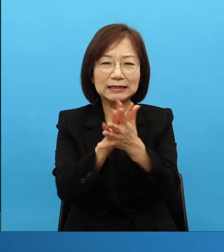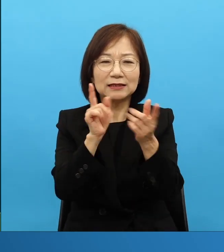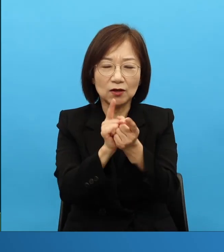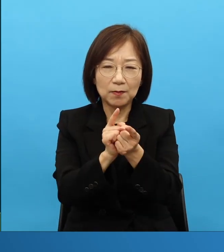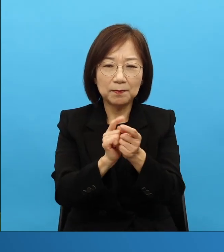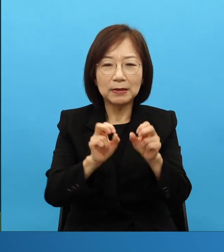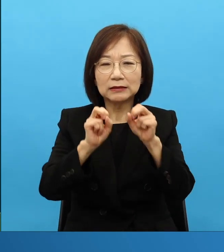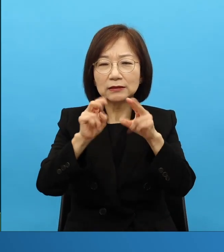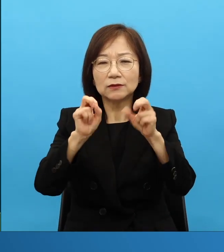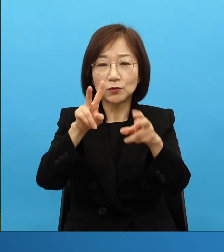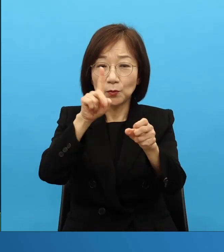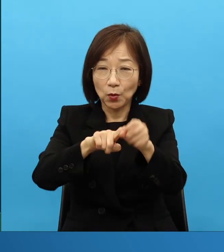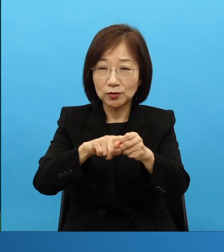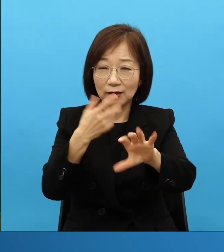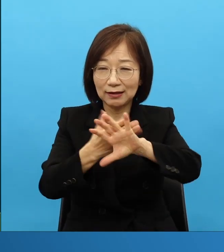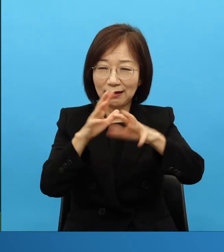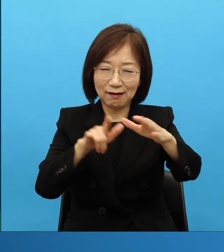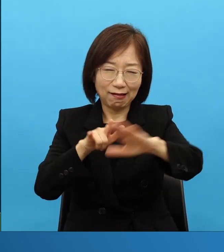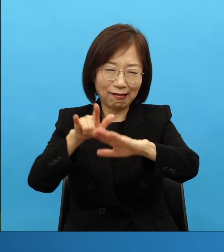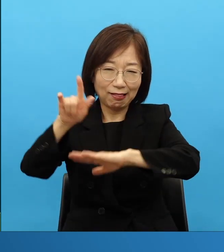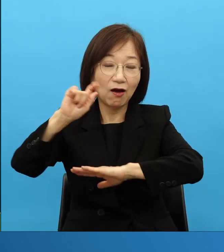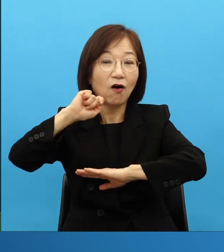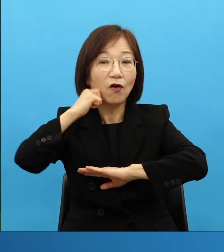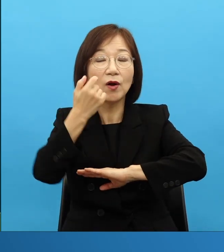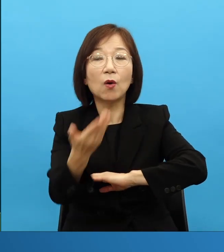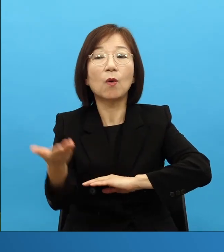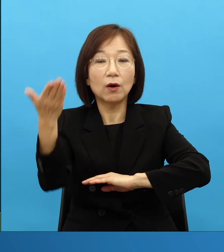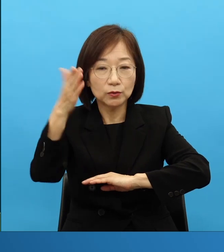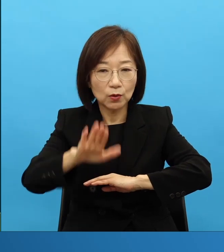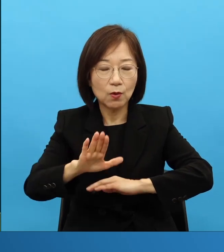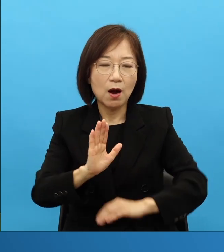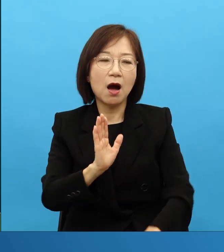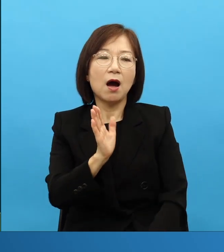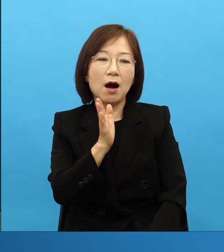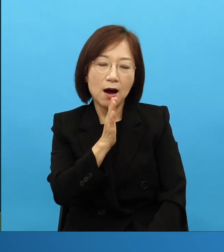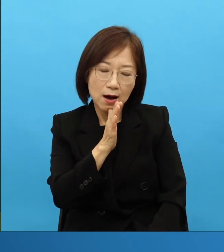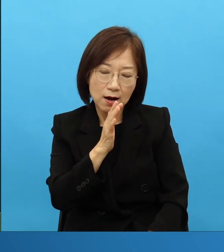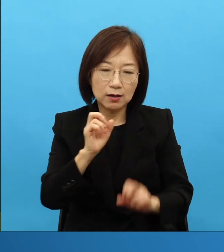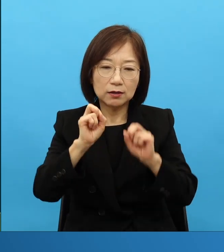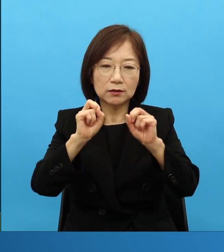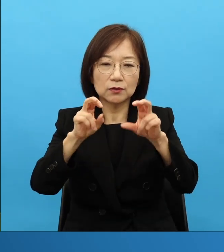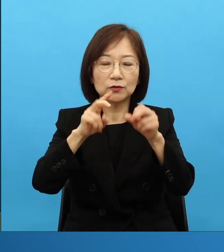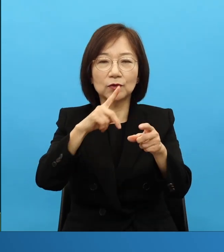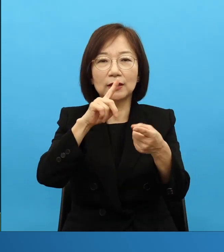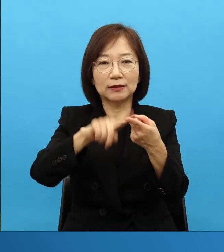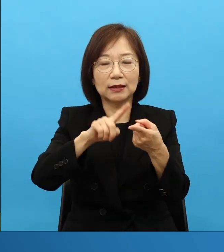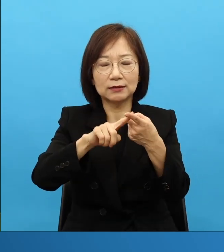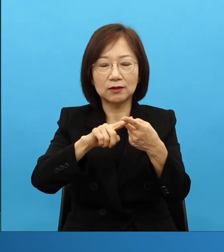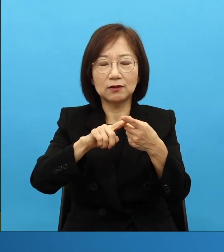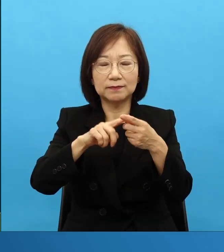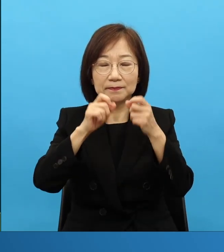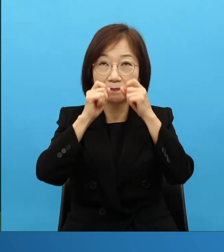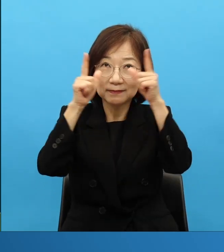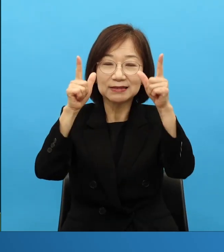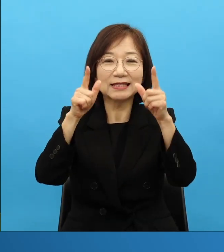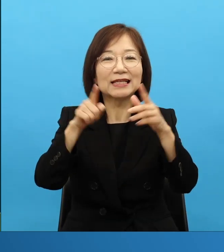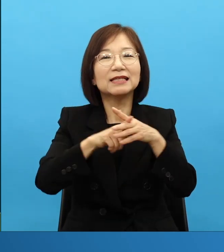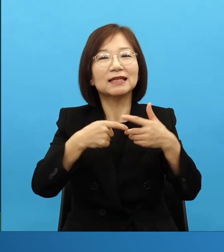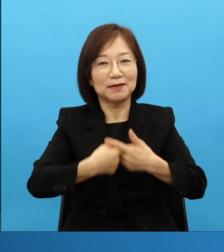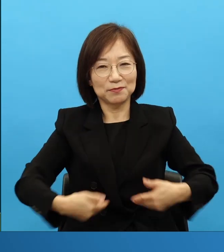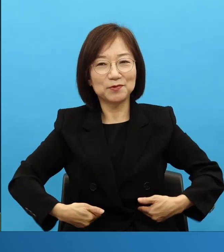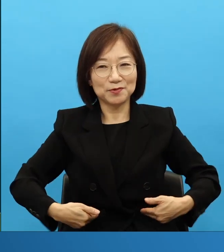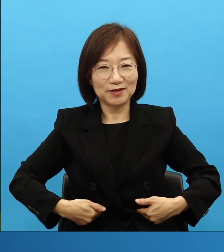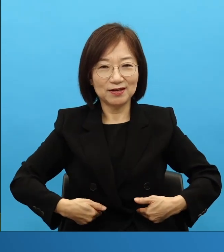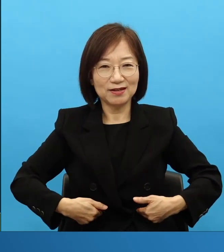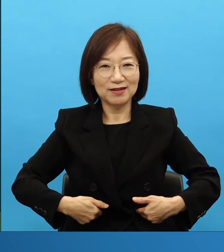거죠. Even if you go out to missions, you need to realize what missions truly is. 여러분이 막 많은 돈을 가지고 막 선교사를 파송하고 이런 일